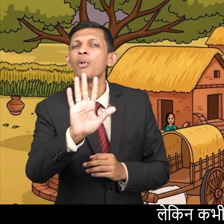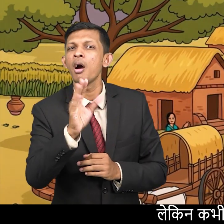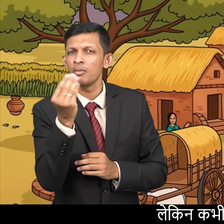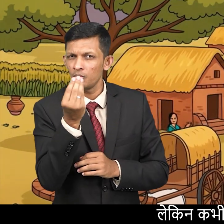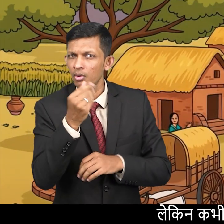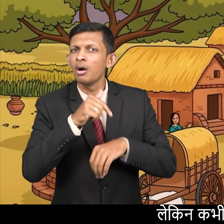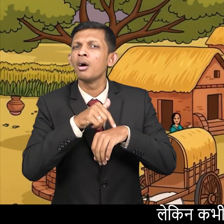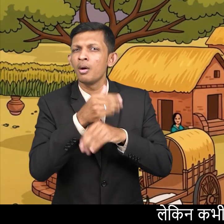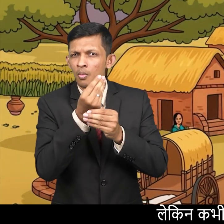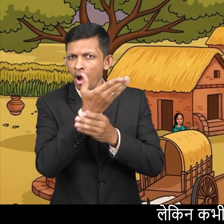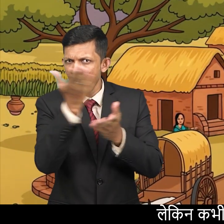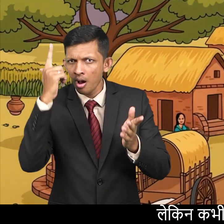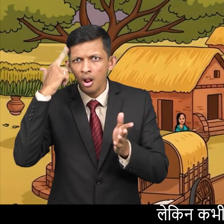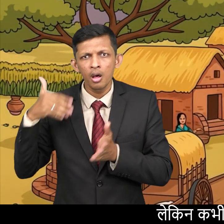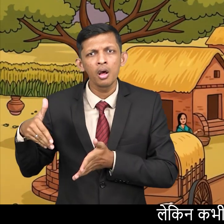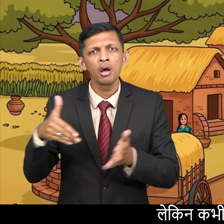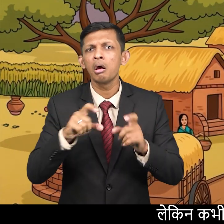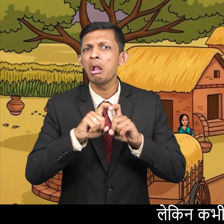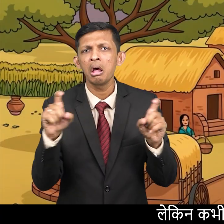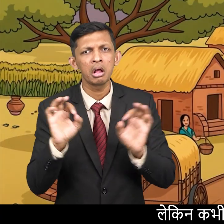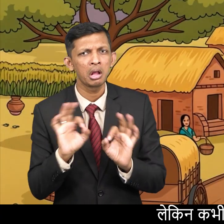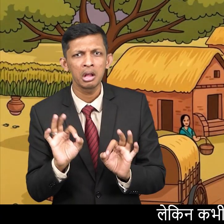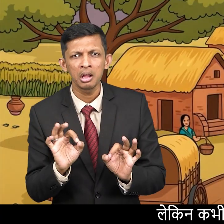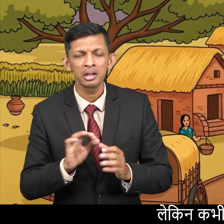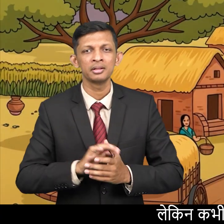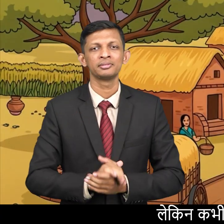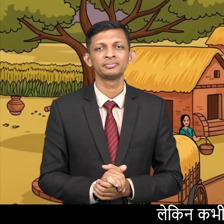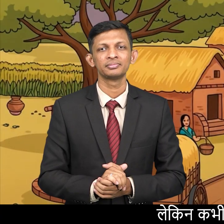लेकिन कभी-कभी सड़कें इतनी अच्छी नहीं होती।